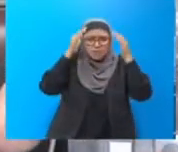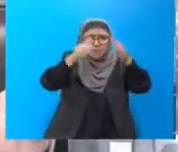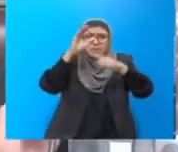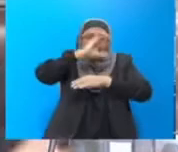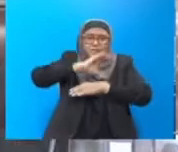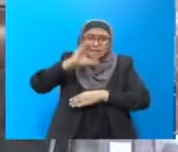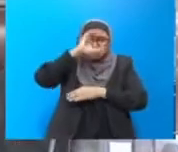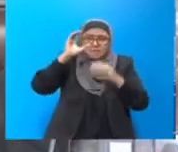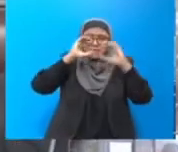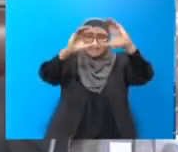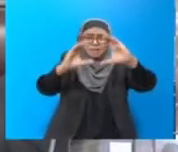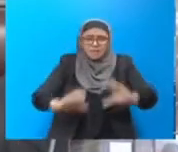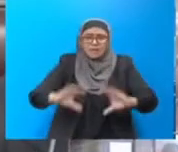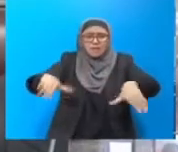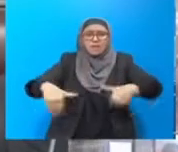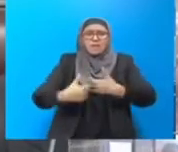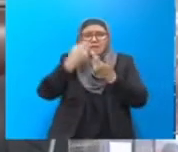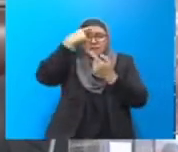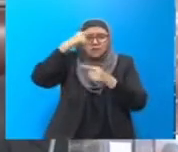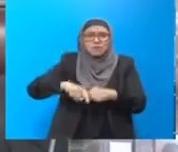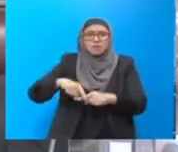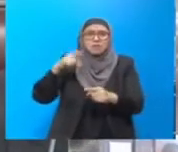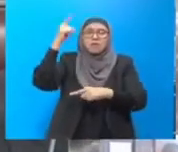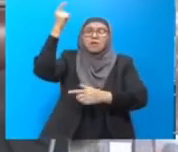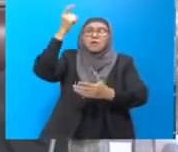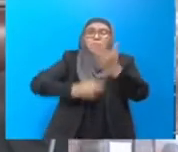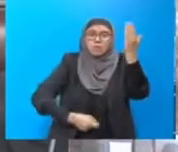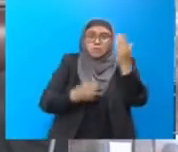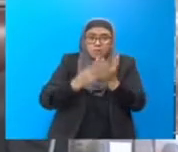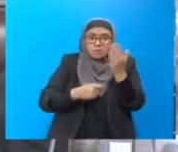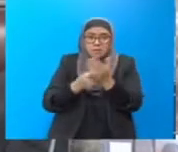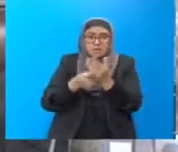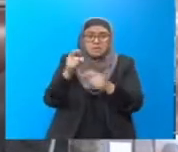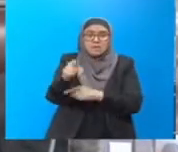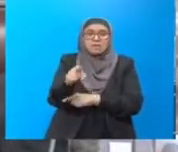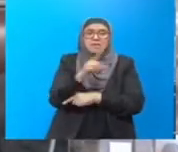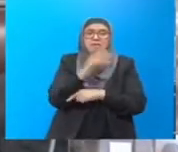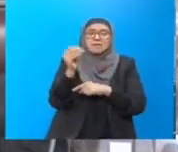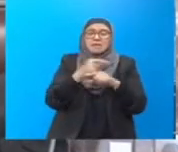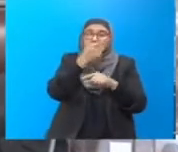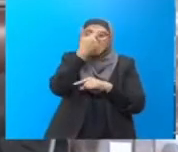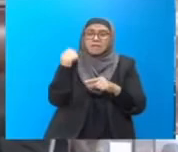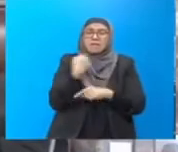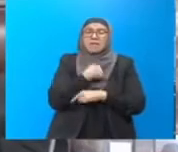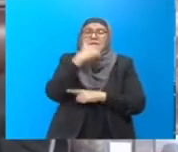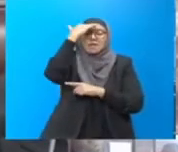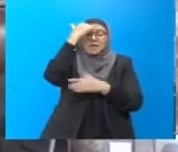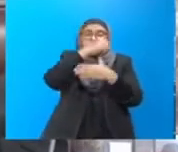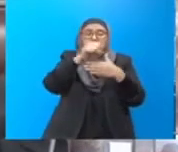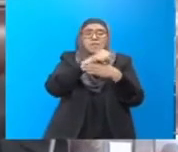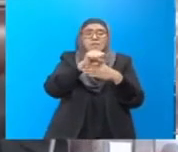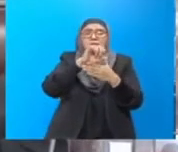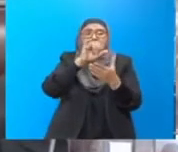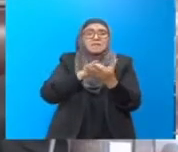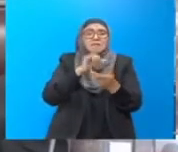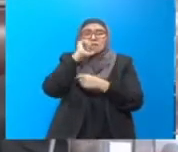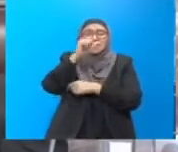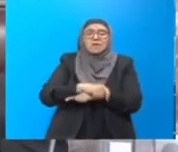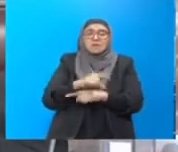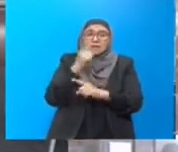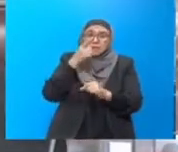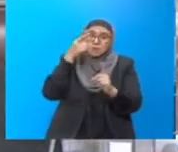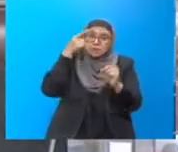mekanisme bagaimana untuk typing untuk mencapai kemerdekaan walaupun kita tahu stock market yang bukanlah satu Yasti utama